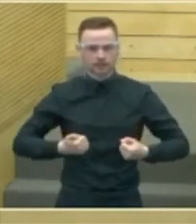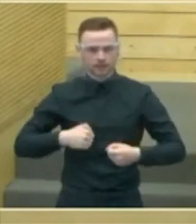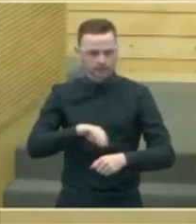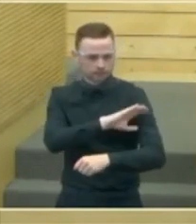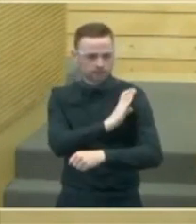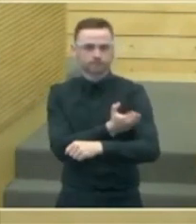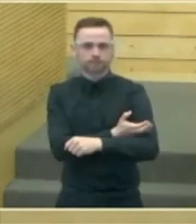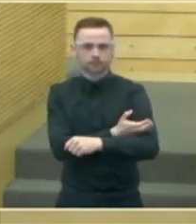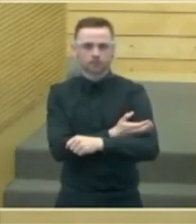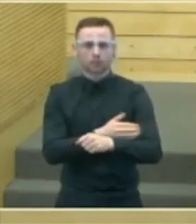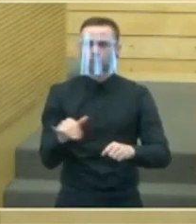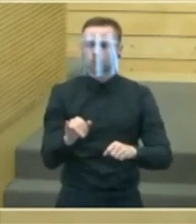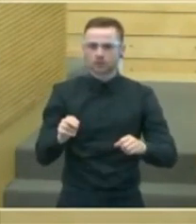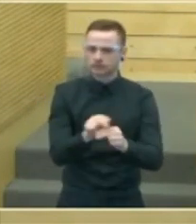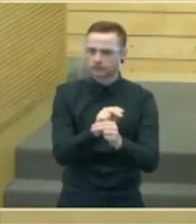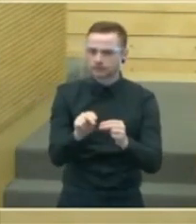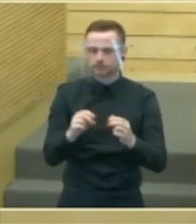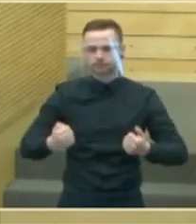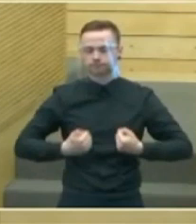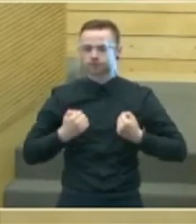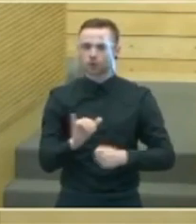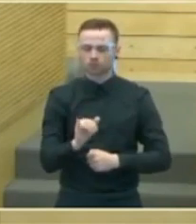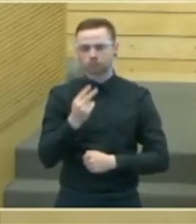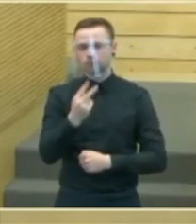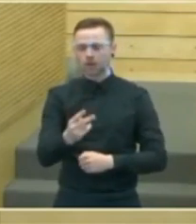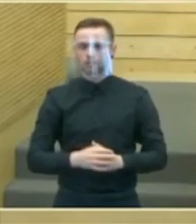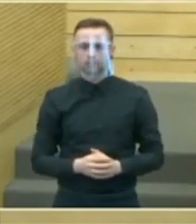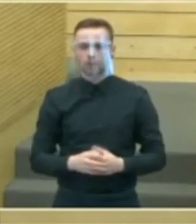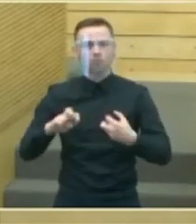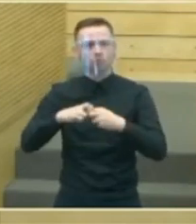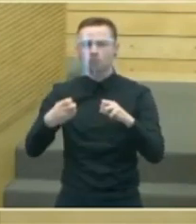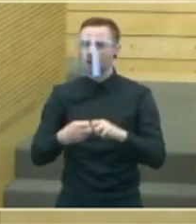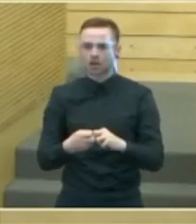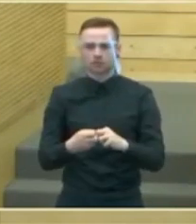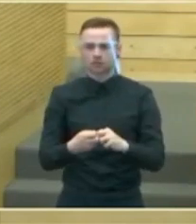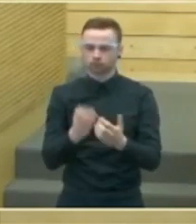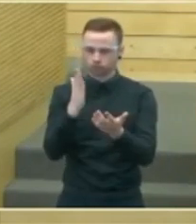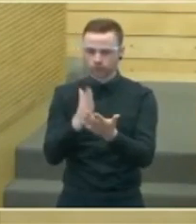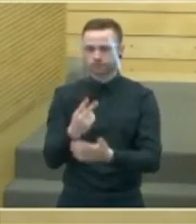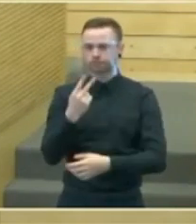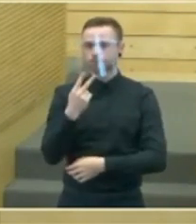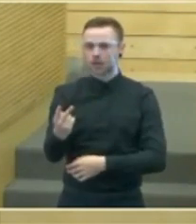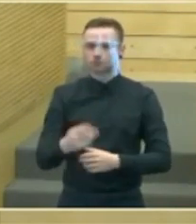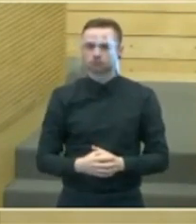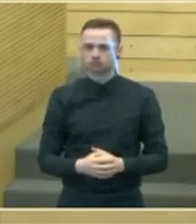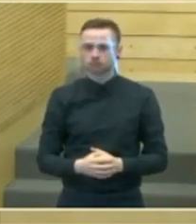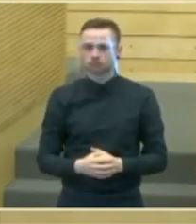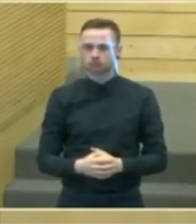matome ryškiai. O blogis nebesislepia, vadinasi, tampa pažeidžiamas.